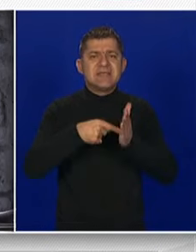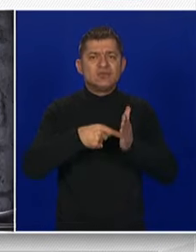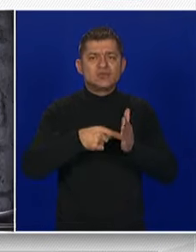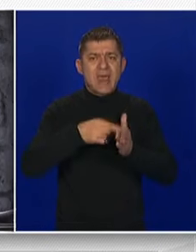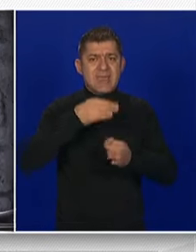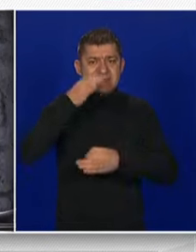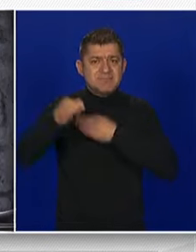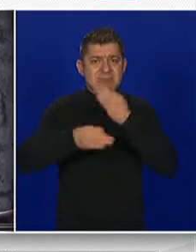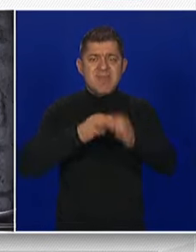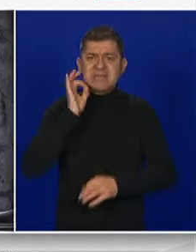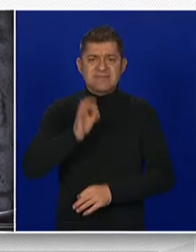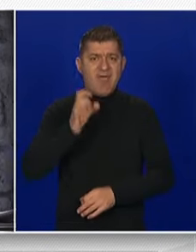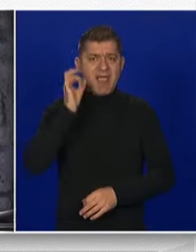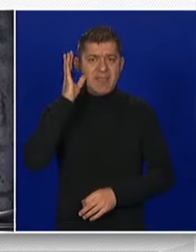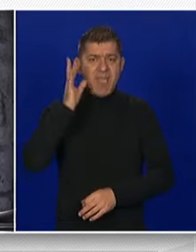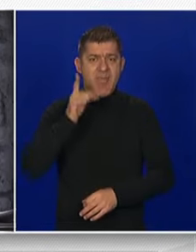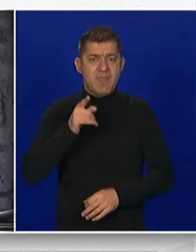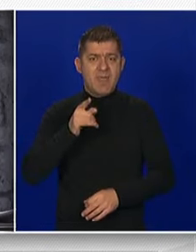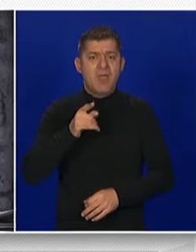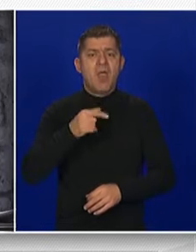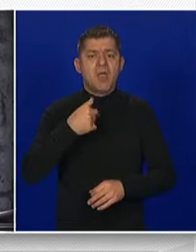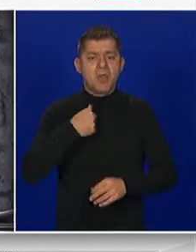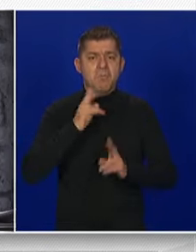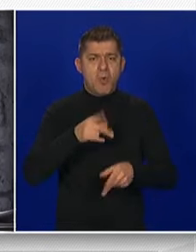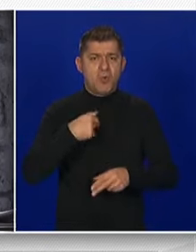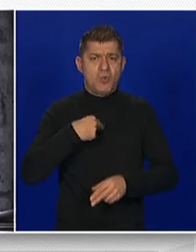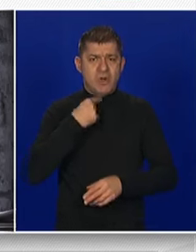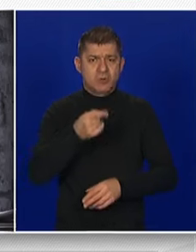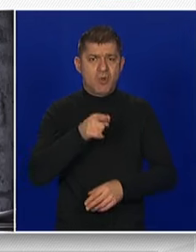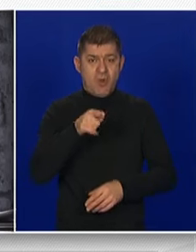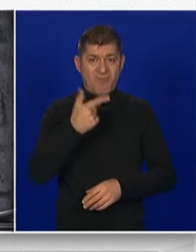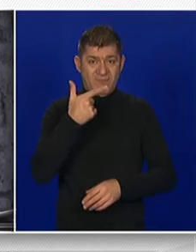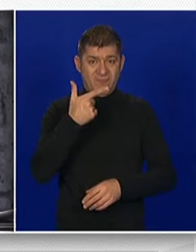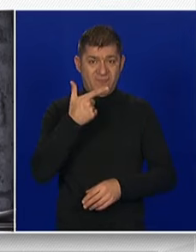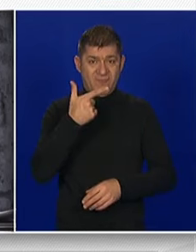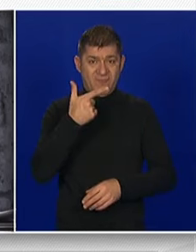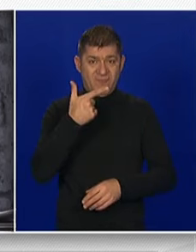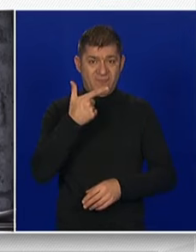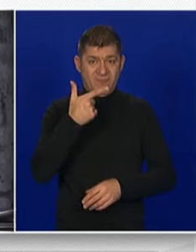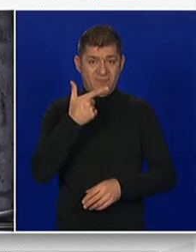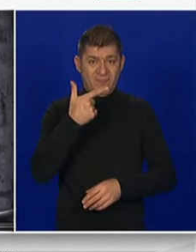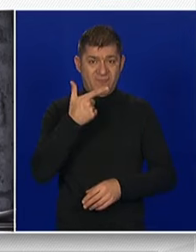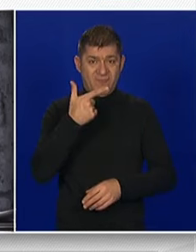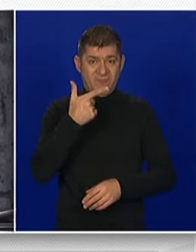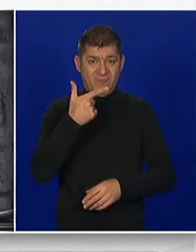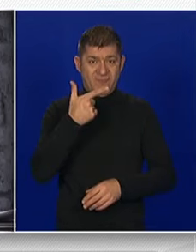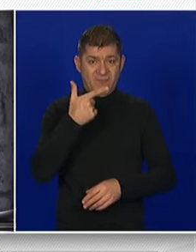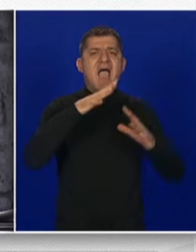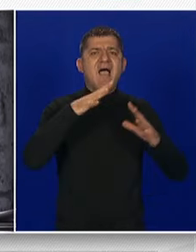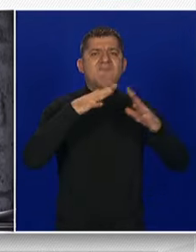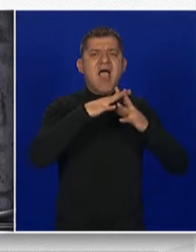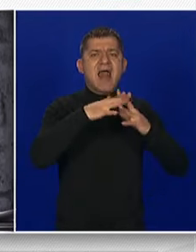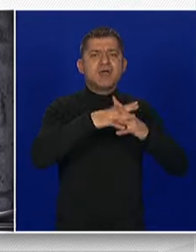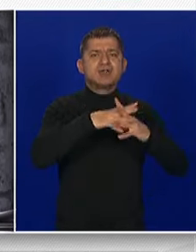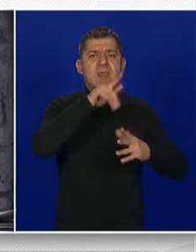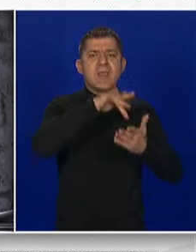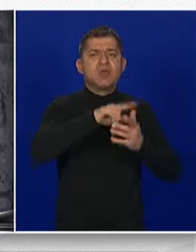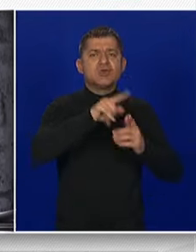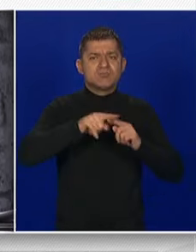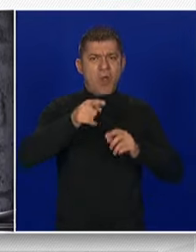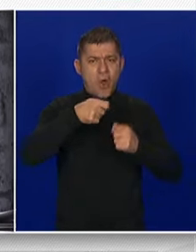testiranja dnevno. Evo, ja sam, mogu vam to reći, ja sam ova dva dana intenzivno bio u komunikaciji sa Varaždinom radi organizacije ovog testiranja